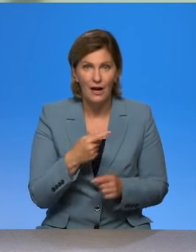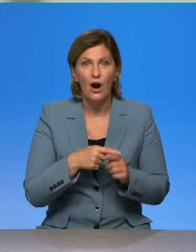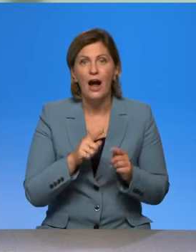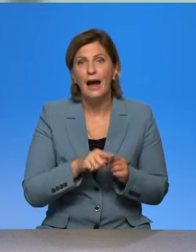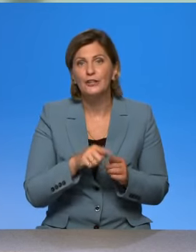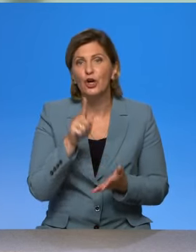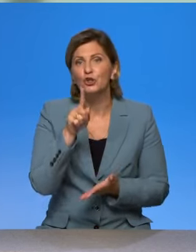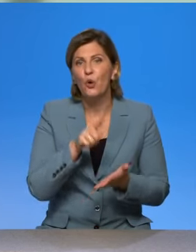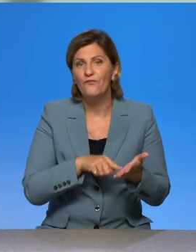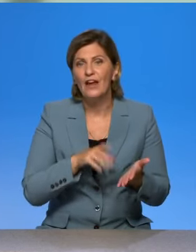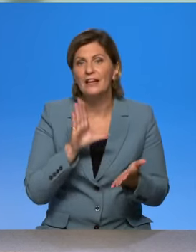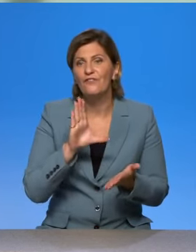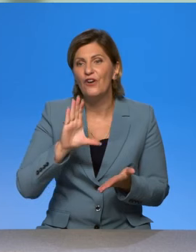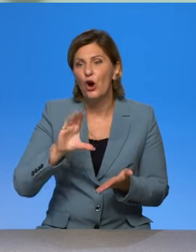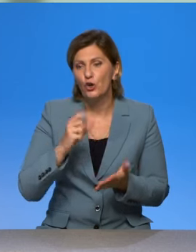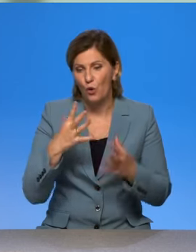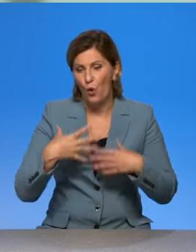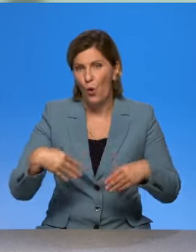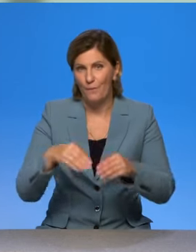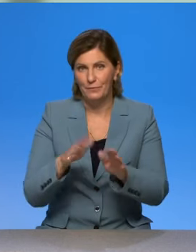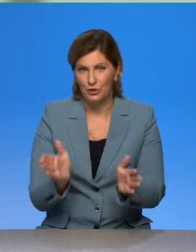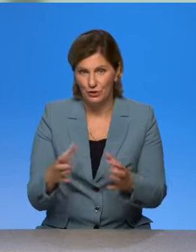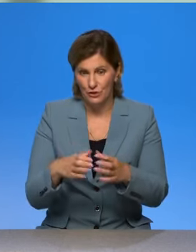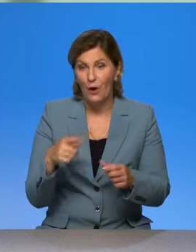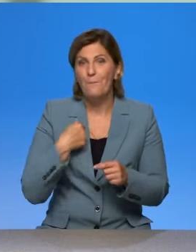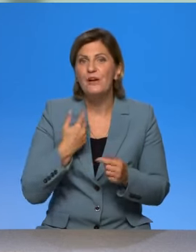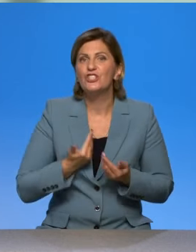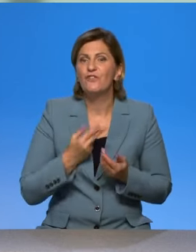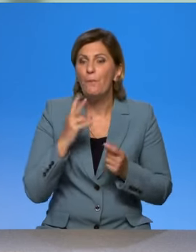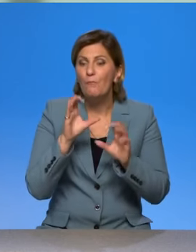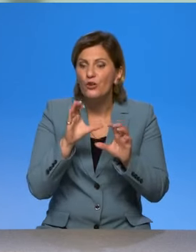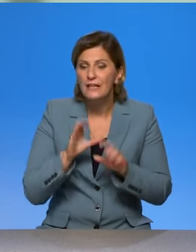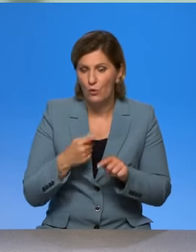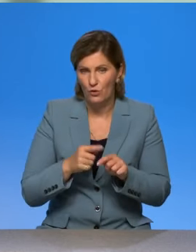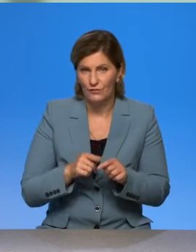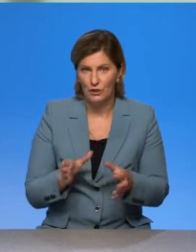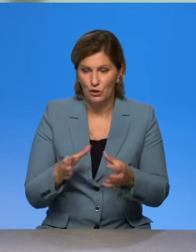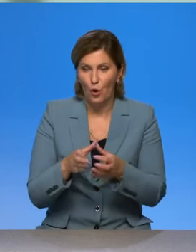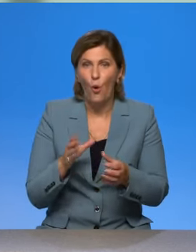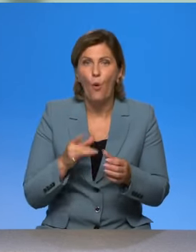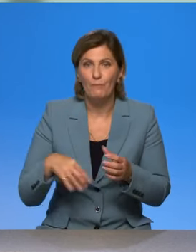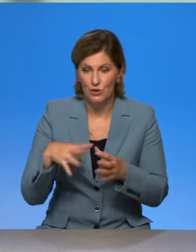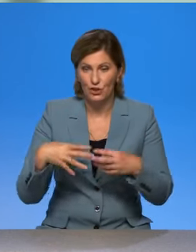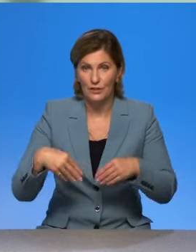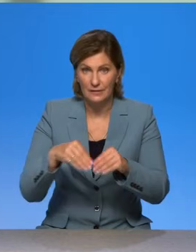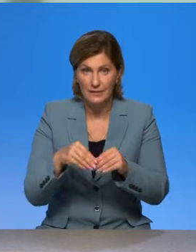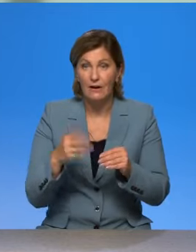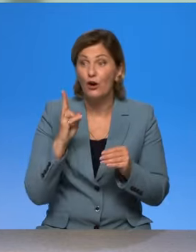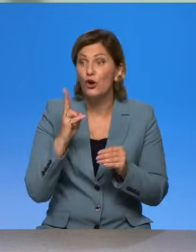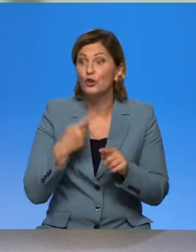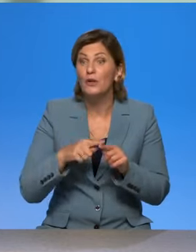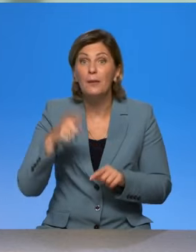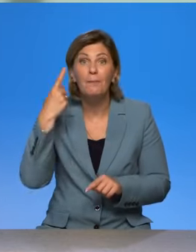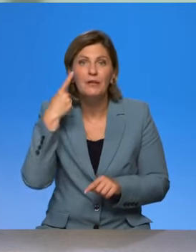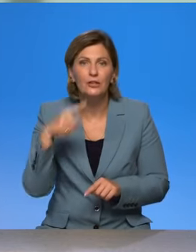институтам. Да? Мы с вами живем в обществе, мы живем по законам этого общества. А кто эти законы составляет? Каким образом эти законы работают? Есть ли механизмы